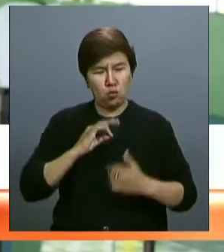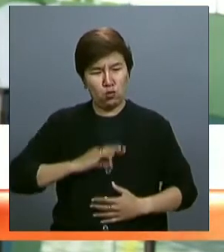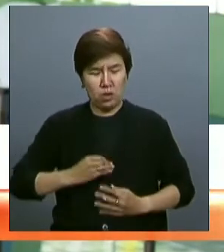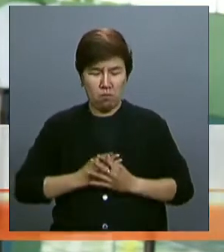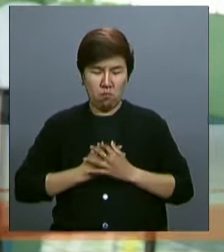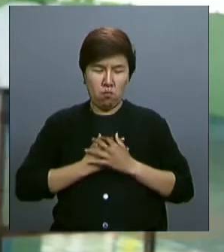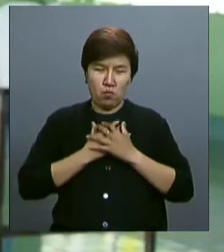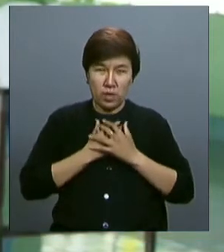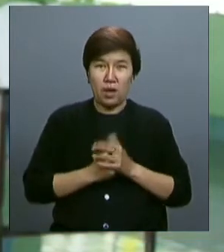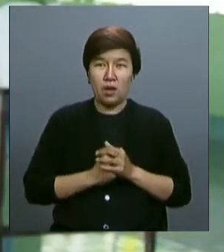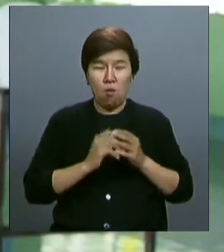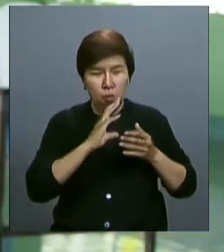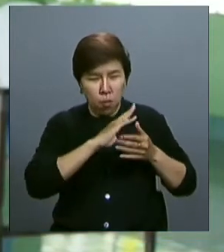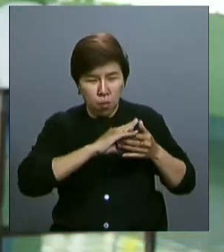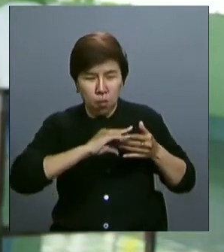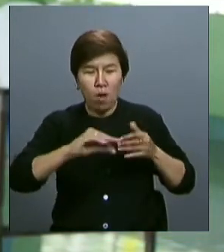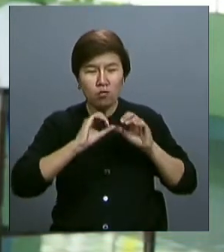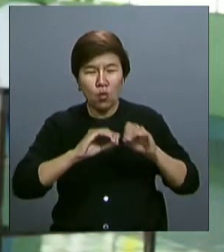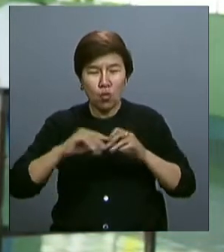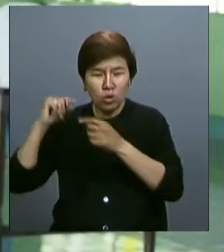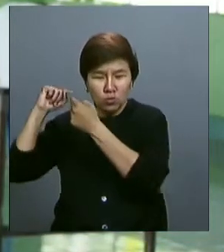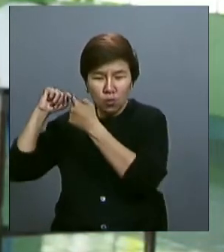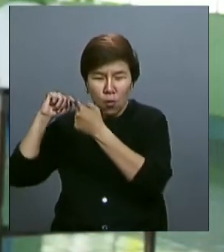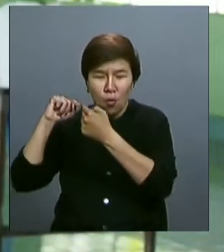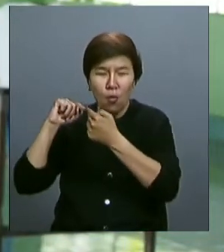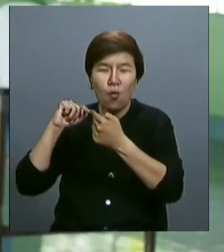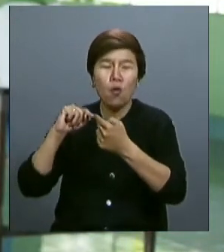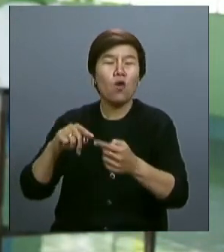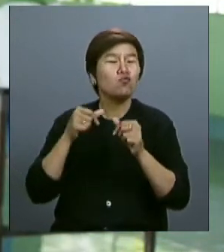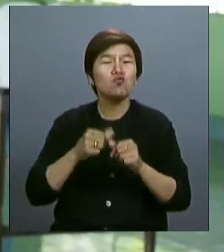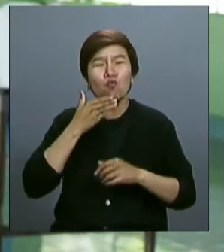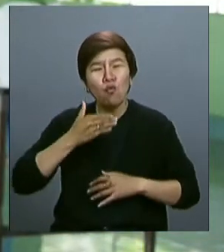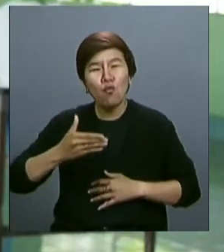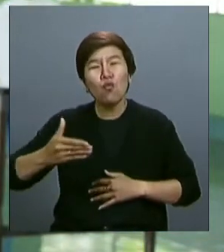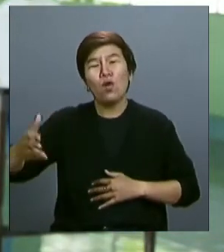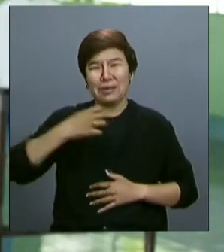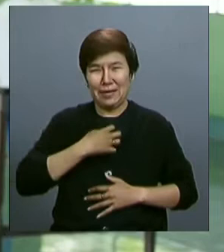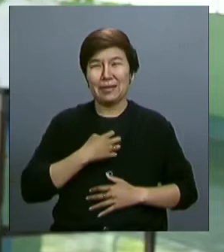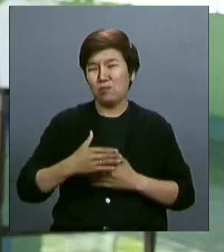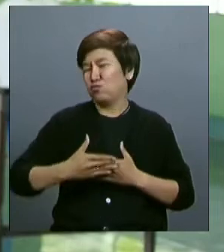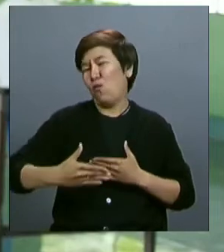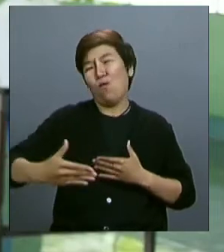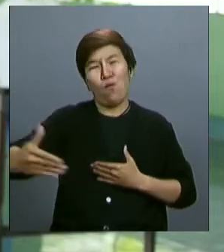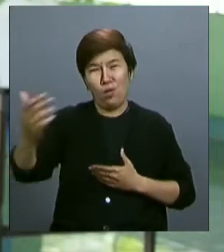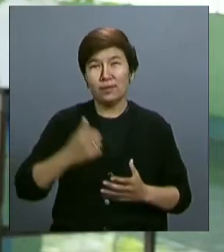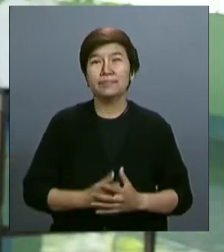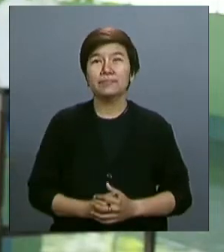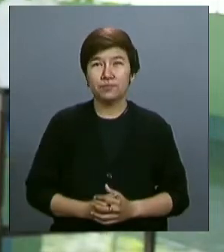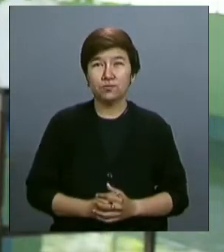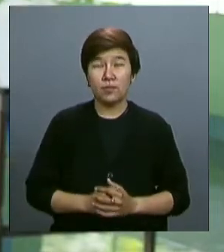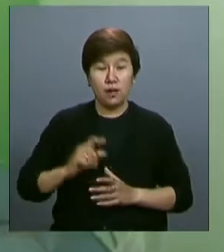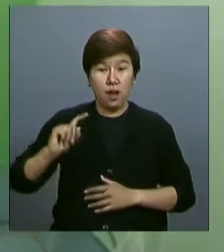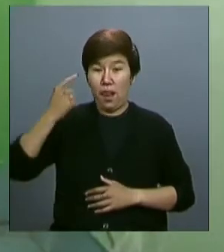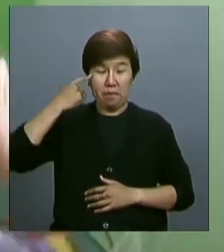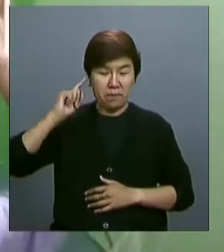ได้สืบทอดกันมาถึงปัจจุบันแล้วก็ต่อไปก็ตอนแรกก็ยังไม่เป็นพอทีนี้ก็ผู้ใหญ่เขาก็ช่